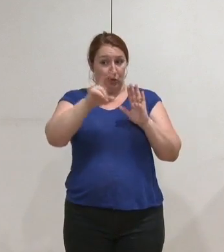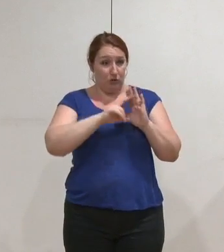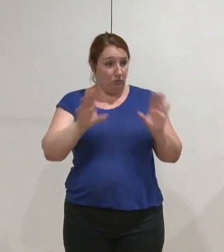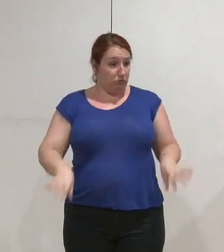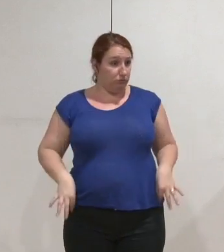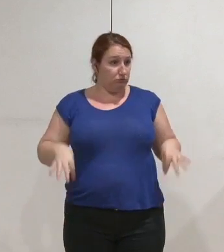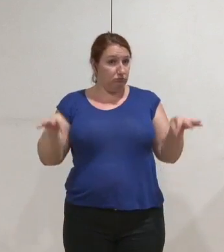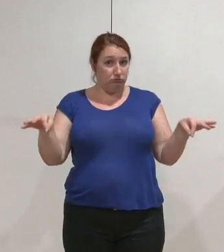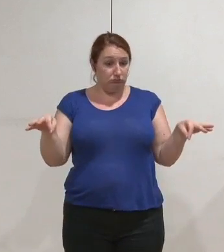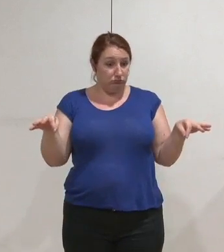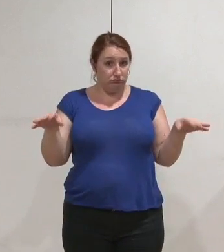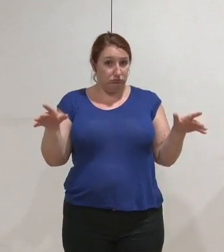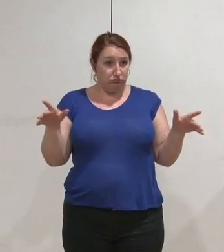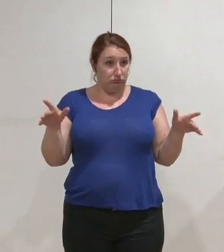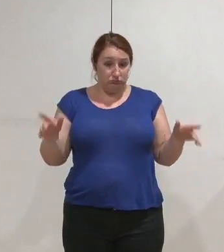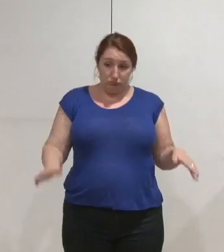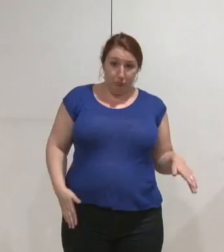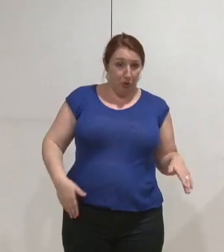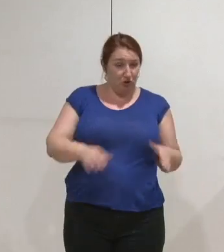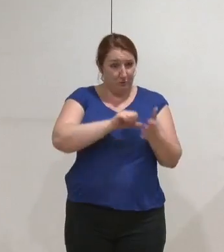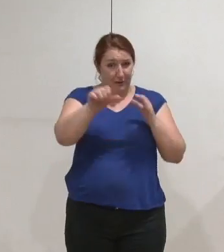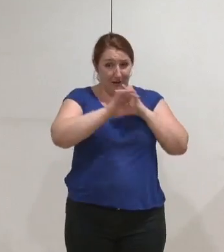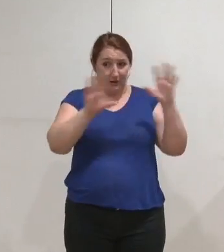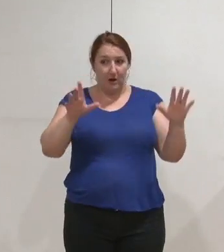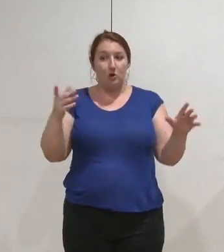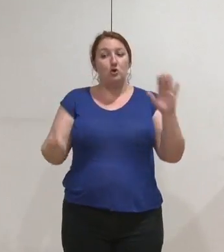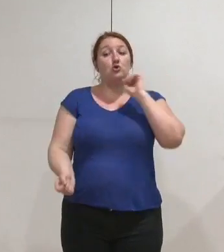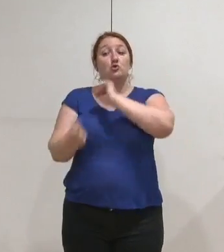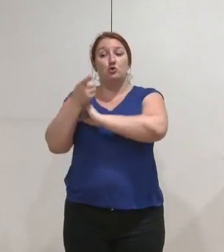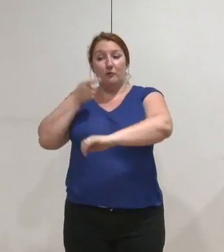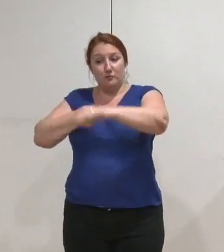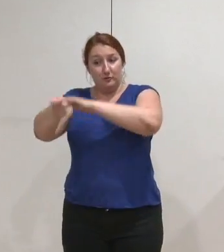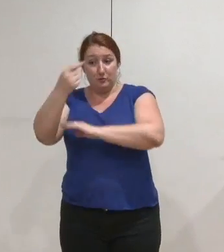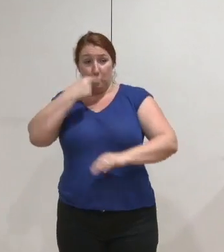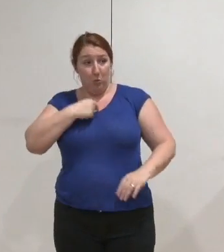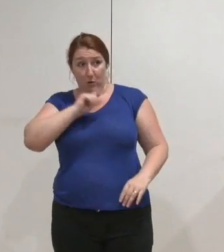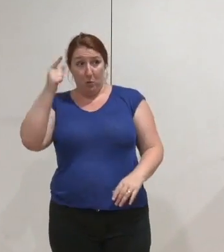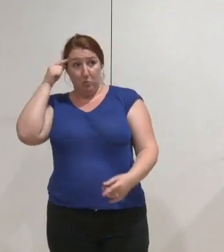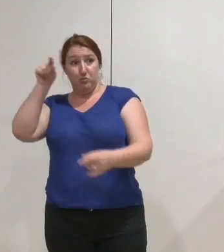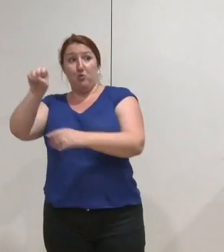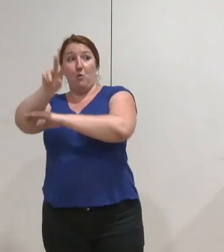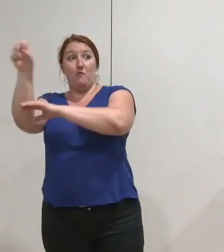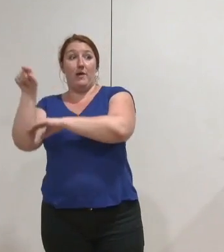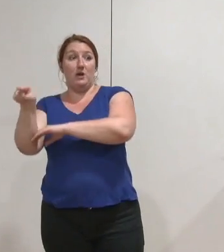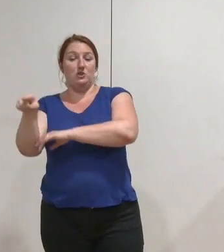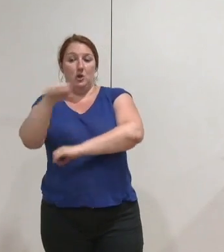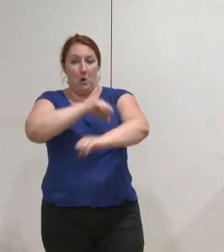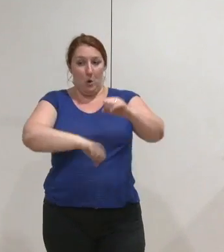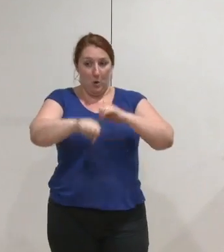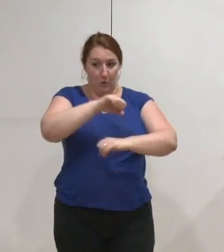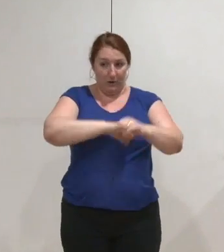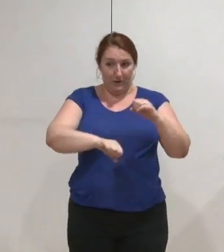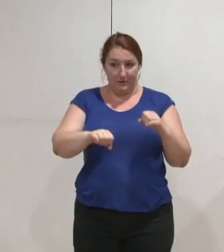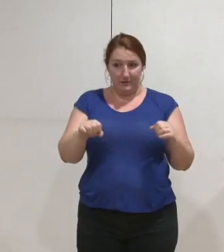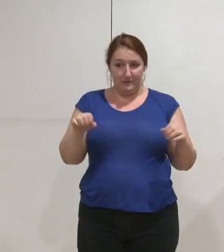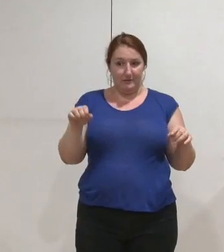Grenoble sinon la subvention mais qui était pas du tout tout pour moi qui a été donné pour ce voyage qui était organisé pour